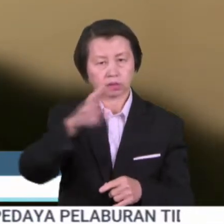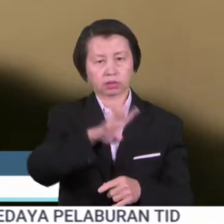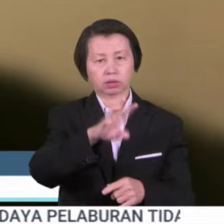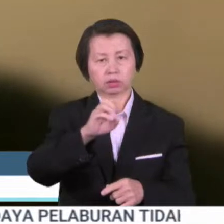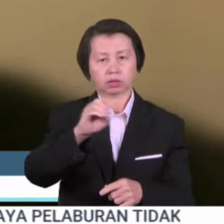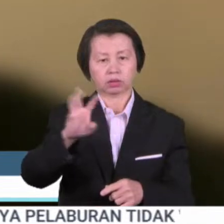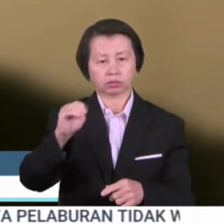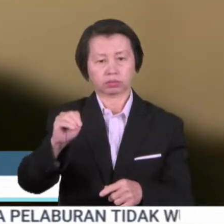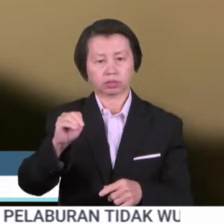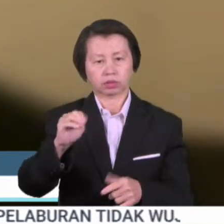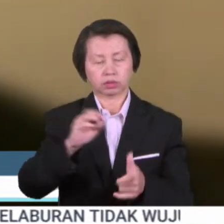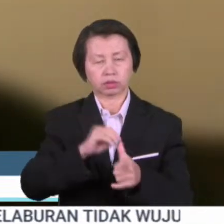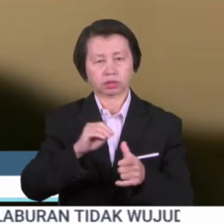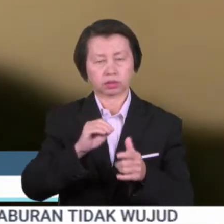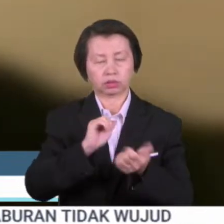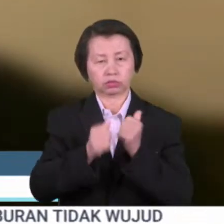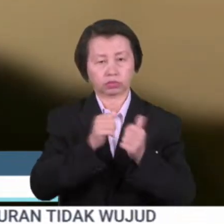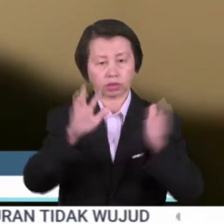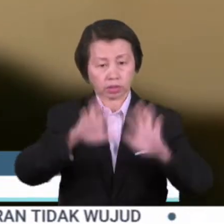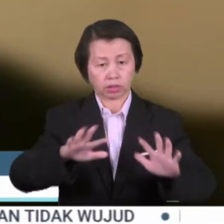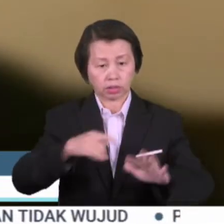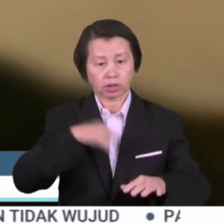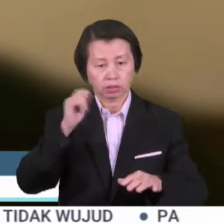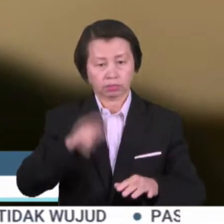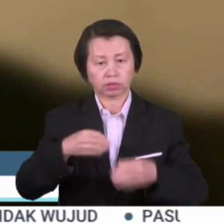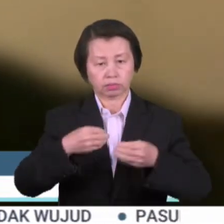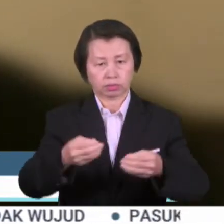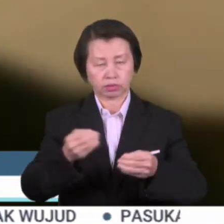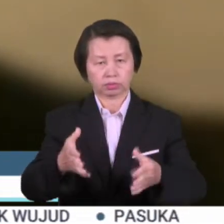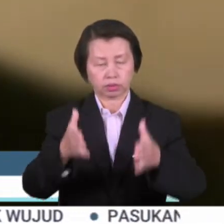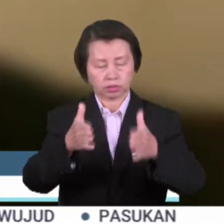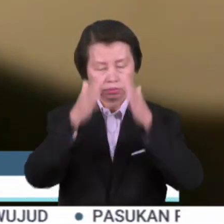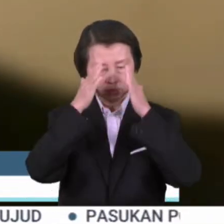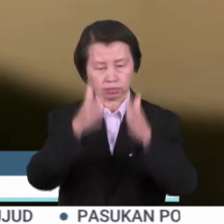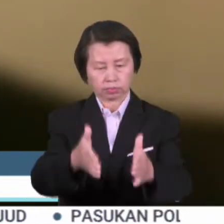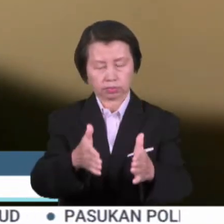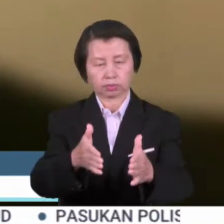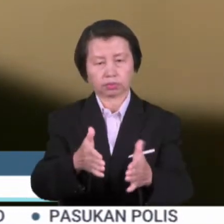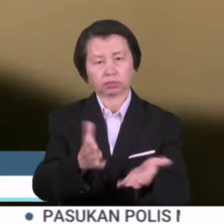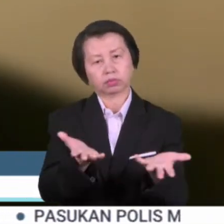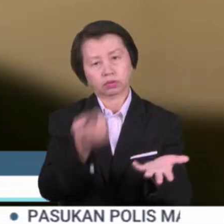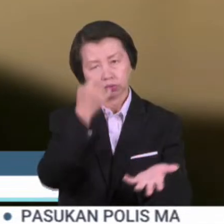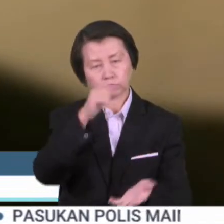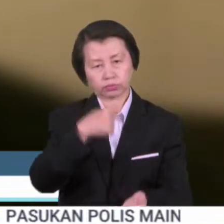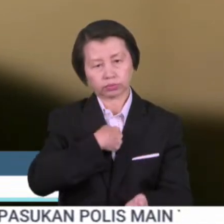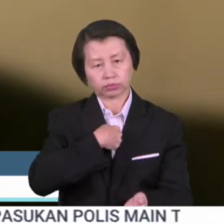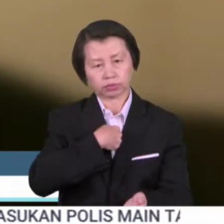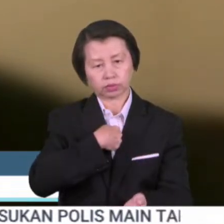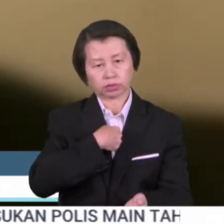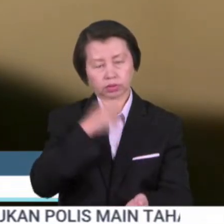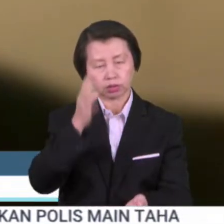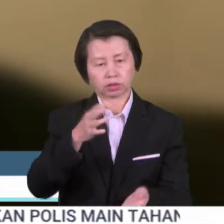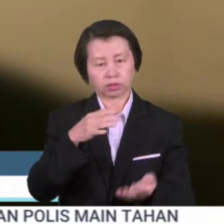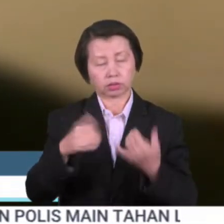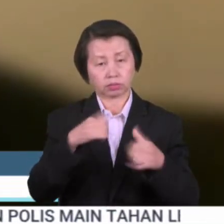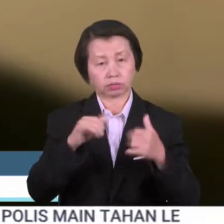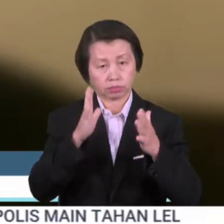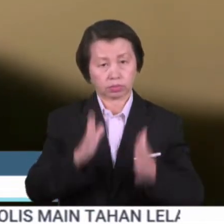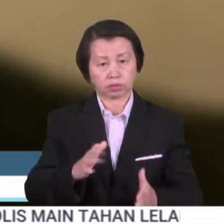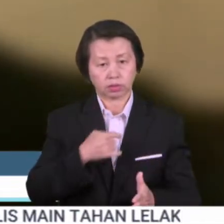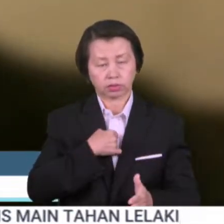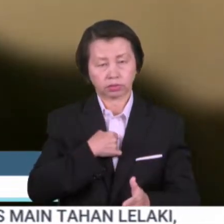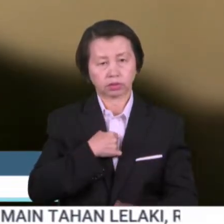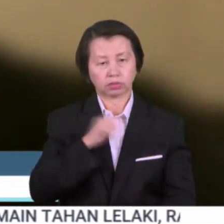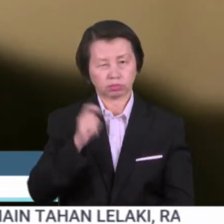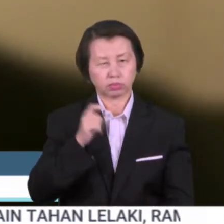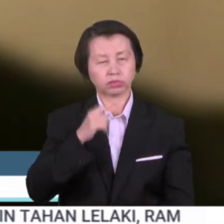400 me di G semestinya Saya telah diberikan banyak perhatian jadi untuk saya kekalkan perform saya saya perlu